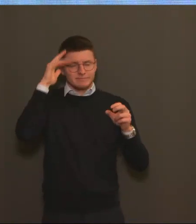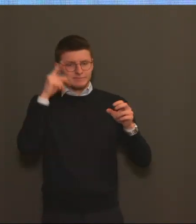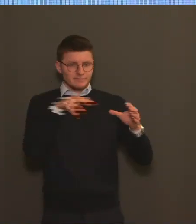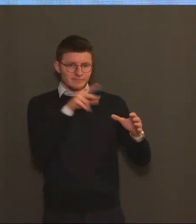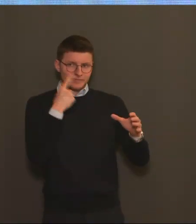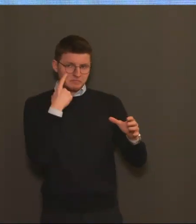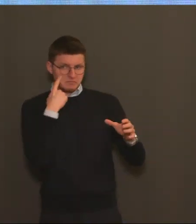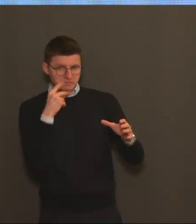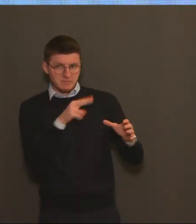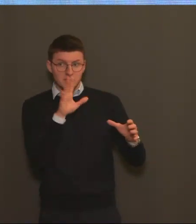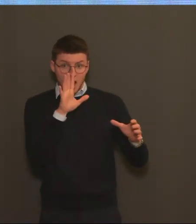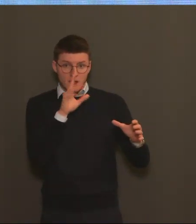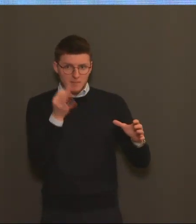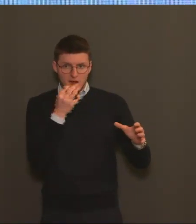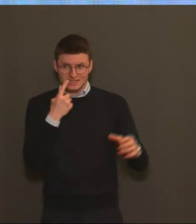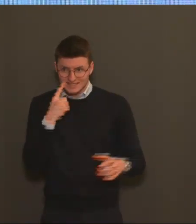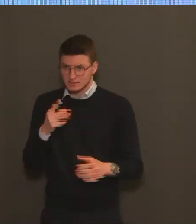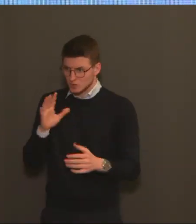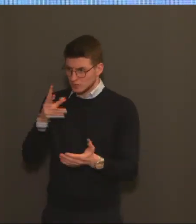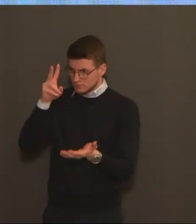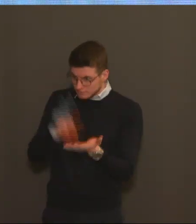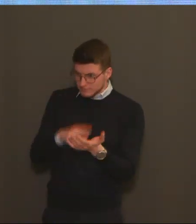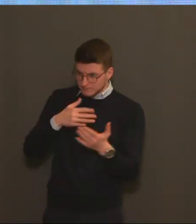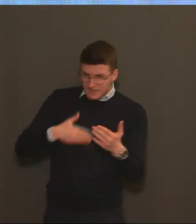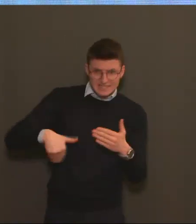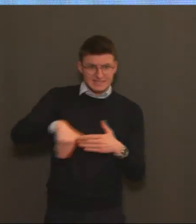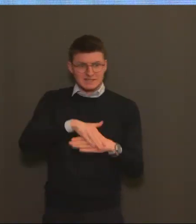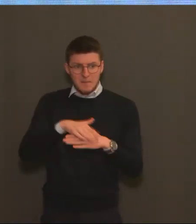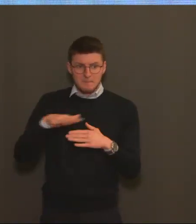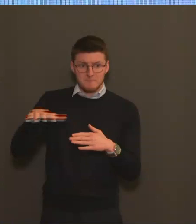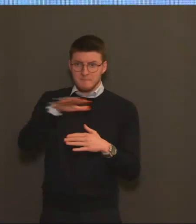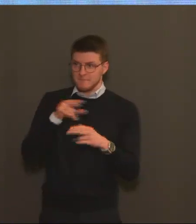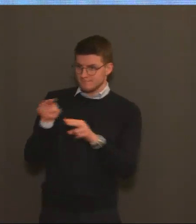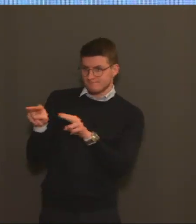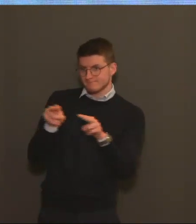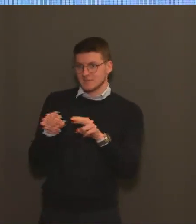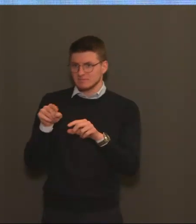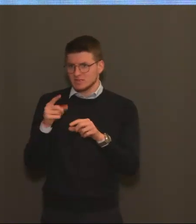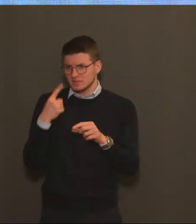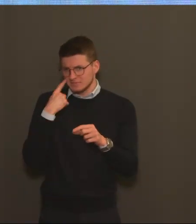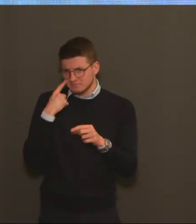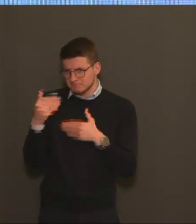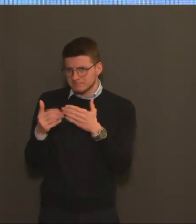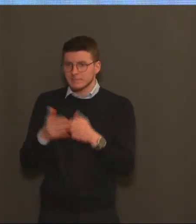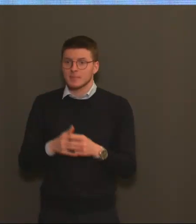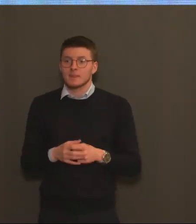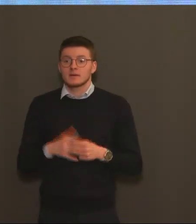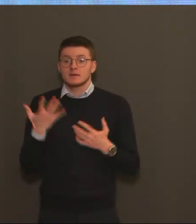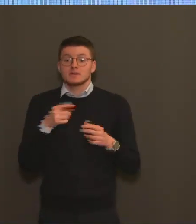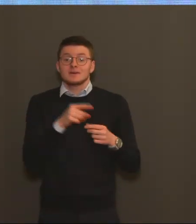we dat 1 dosis vaccin reeds een vrij goede werkzaamheid induceert. In de klinische studies met